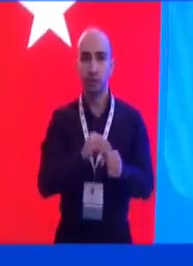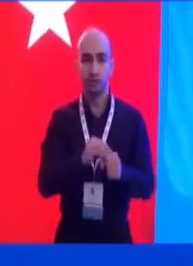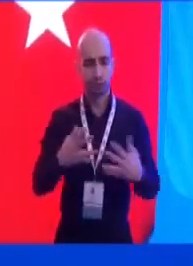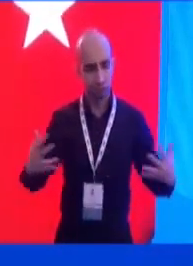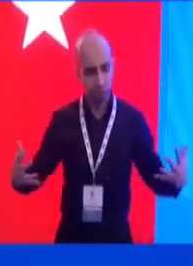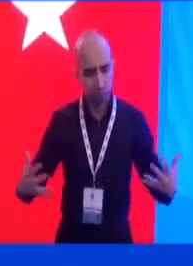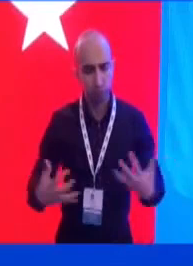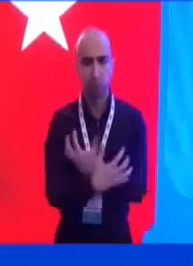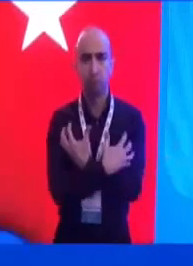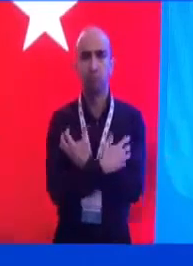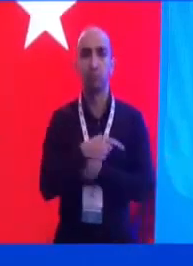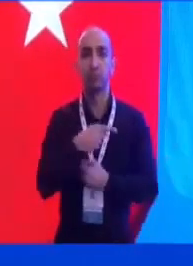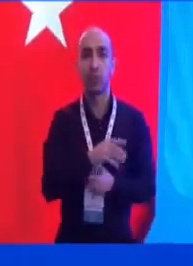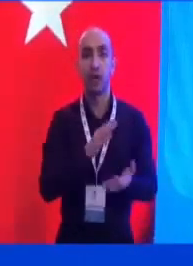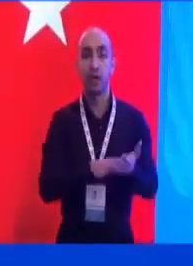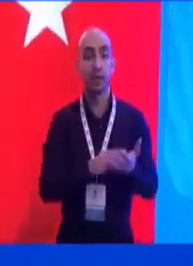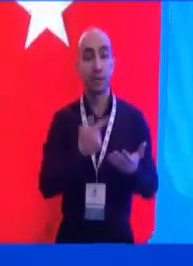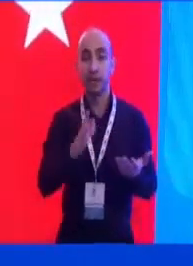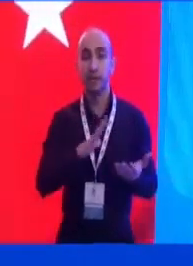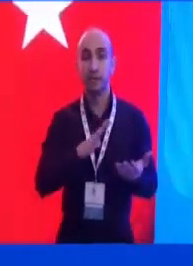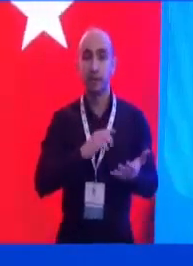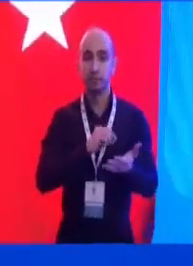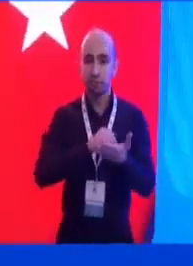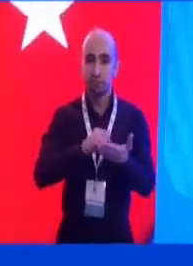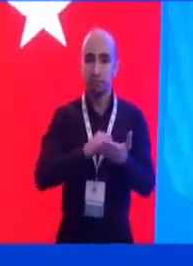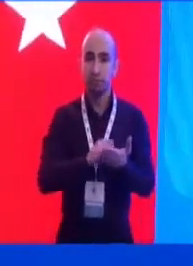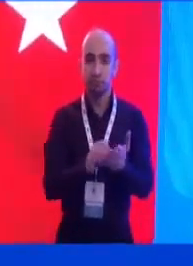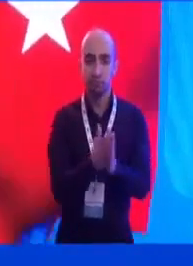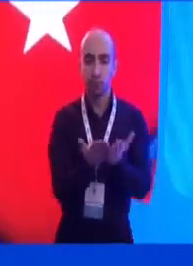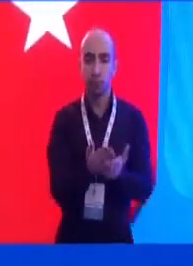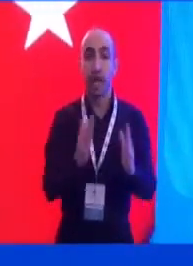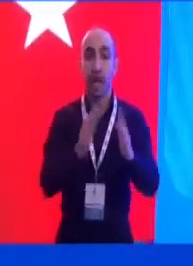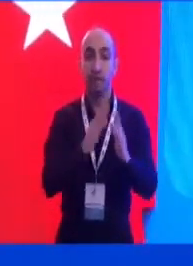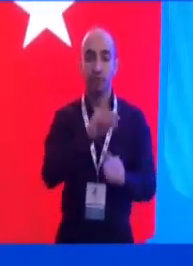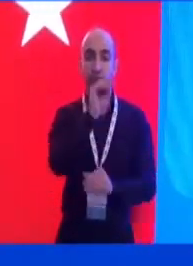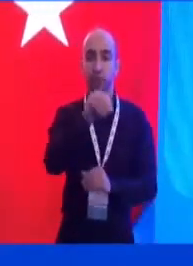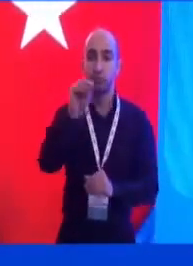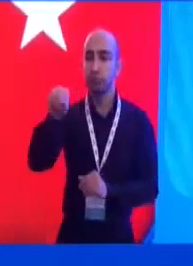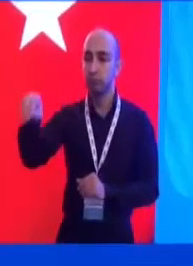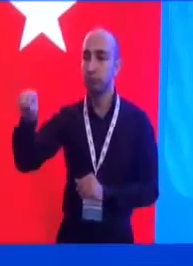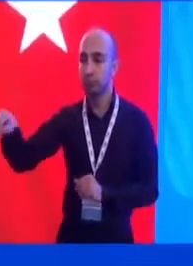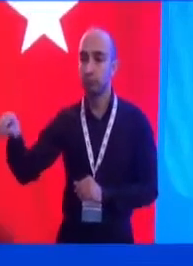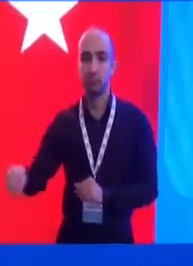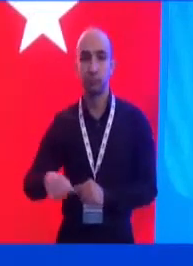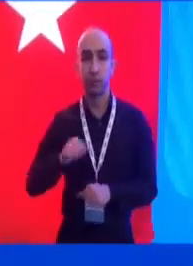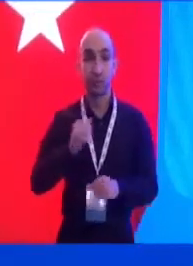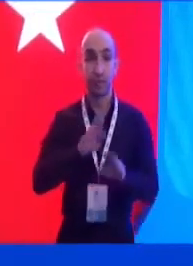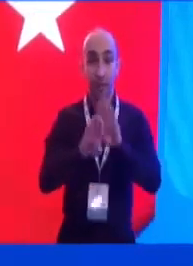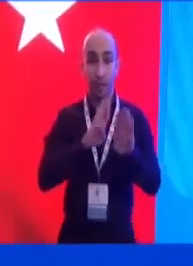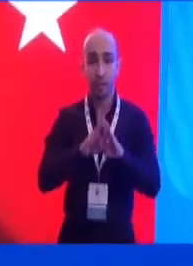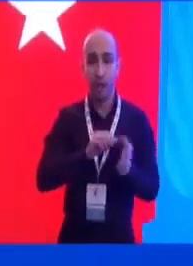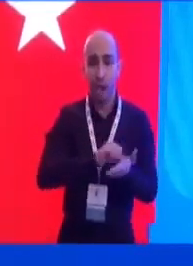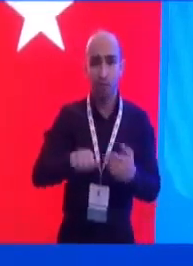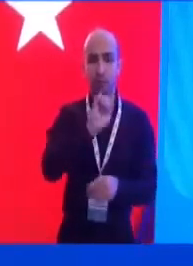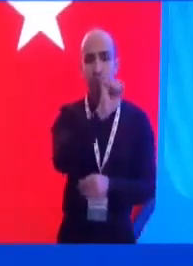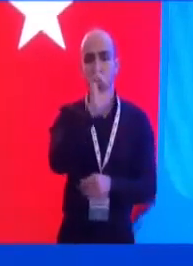sarılıyor. Ellerinde ana kademeler tarafından yazılmış broşürlerle ev ev dolaşıyor. Çalmadık kapı